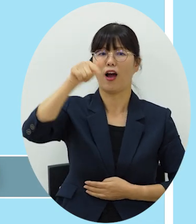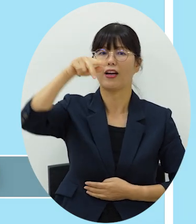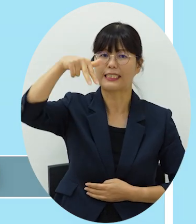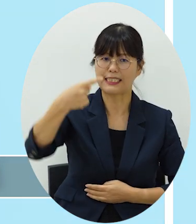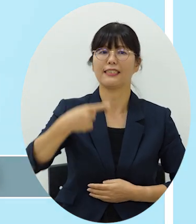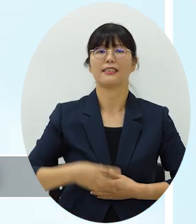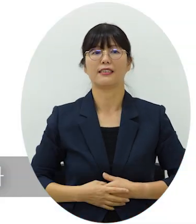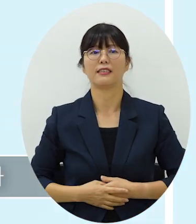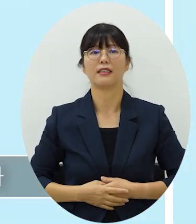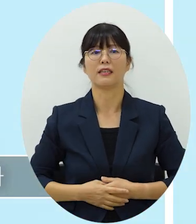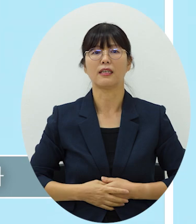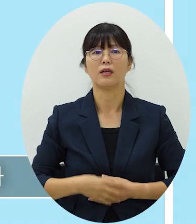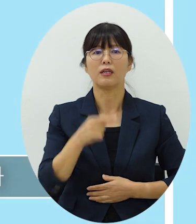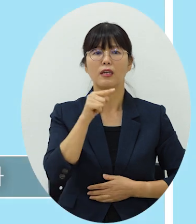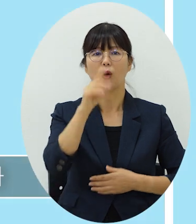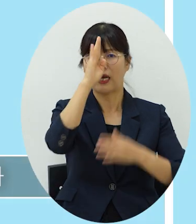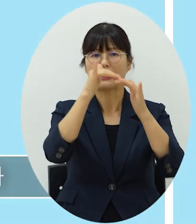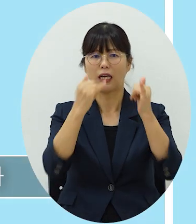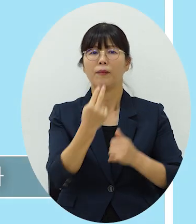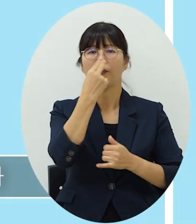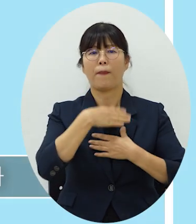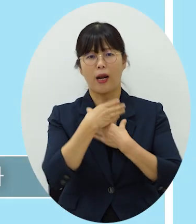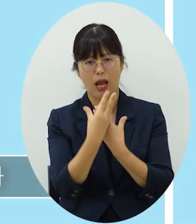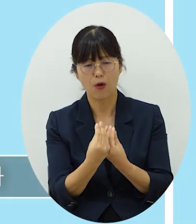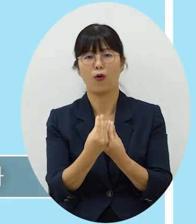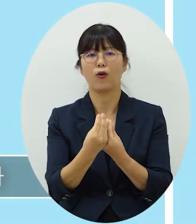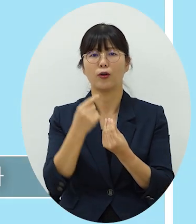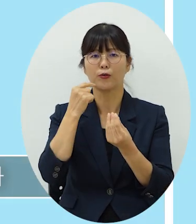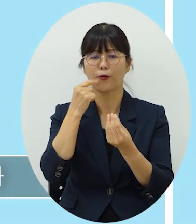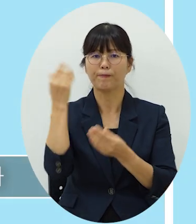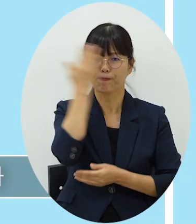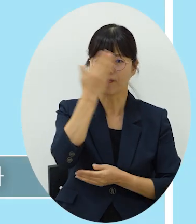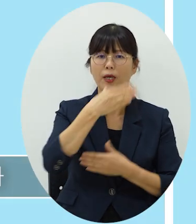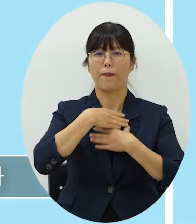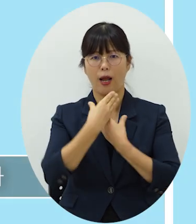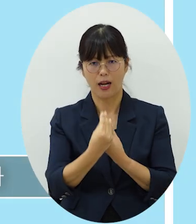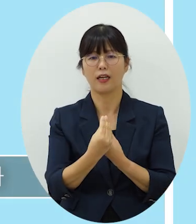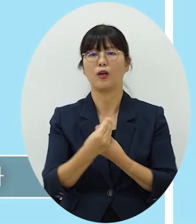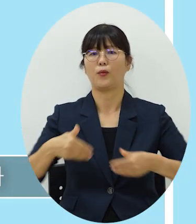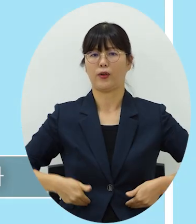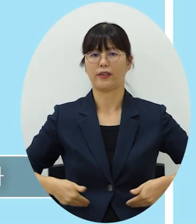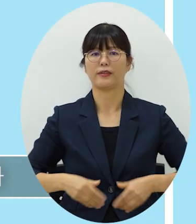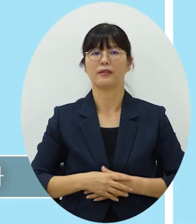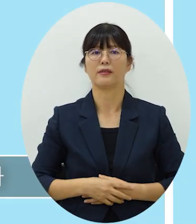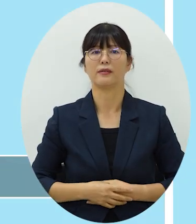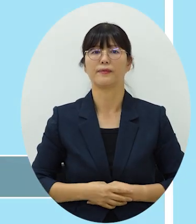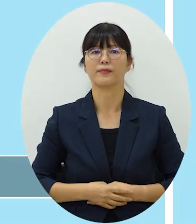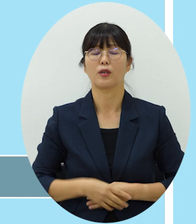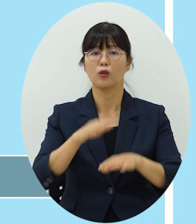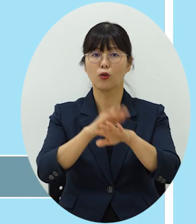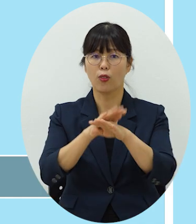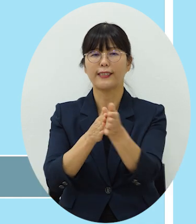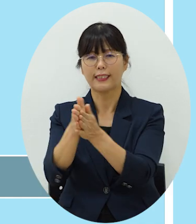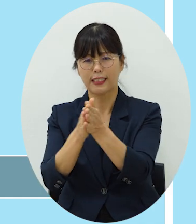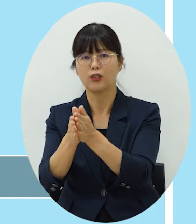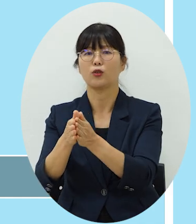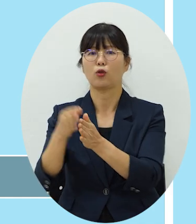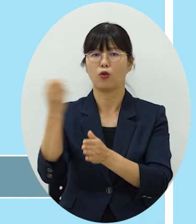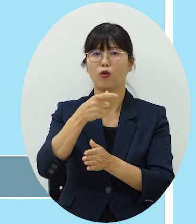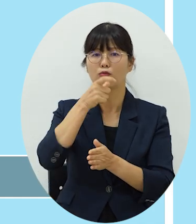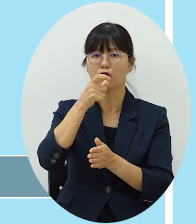또는 Y 거즈. 환자가 호흡하기 편하며 소독하기 편한 자세를 취하도록 합니다. 손을 깨끗하게